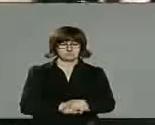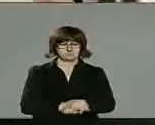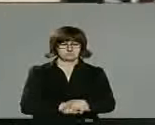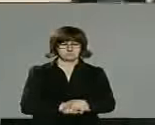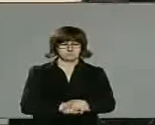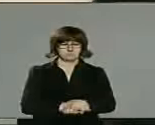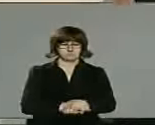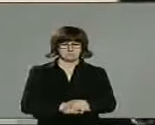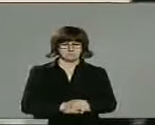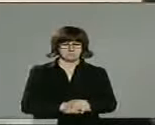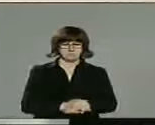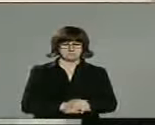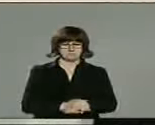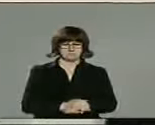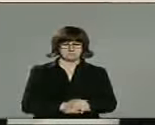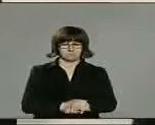So,